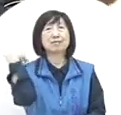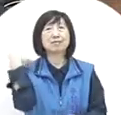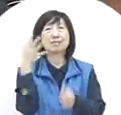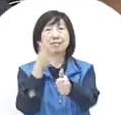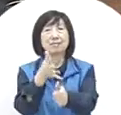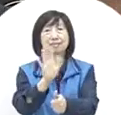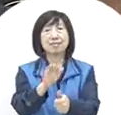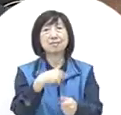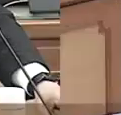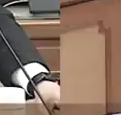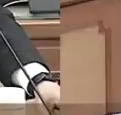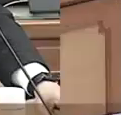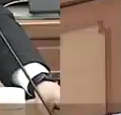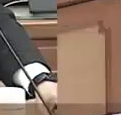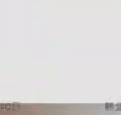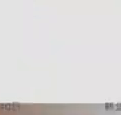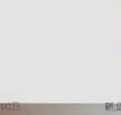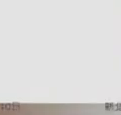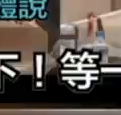看一下那一天的画面。